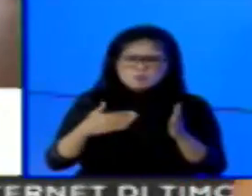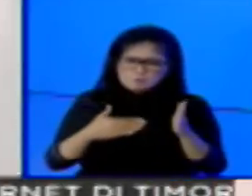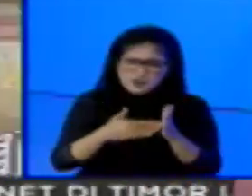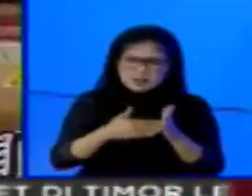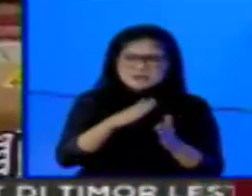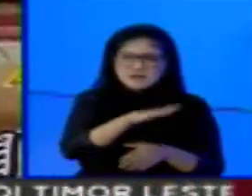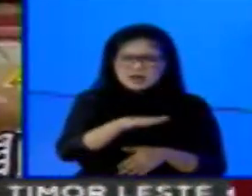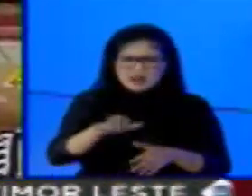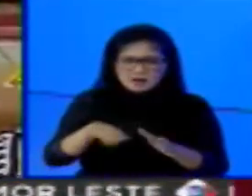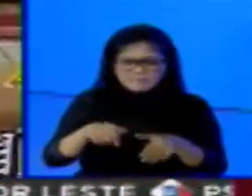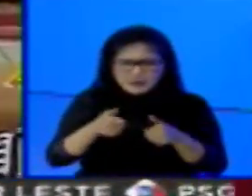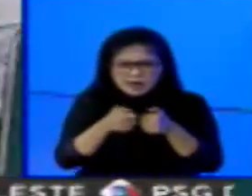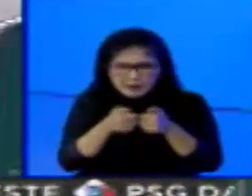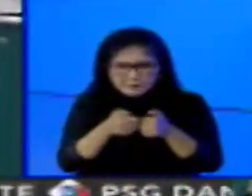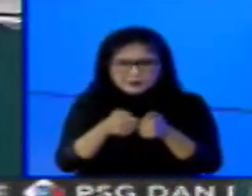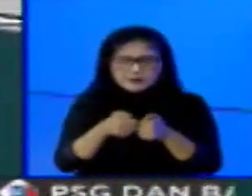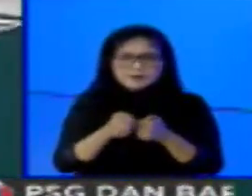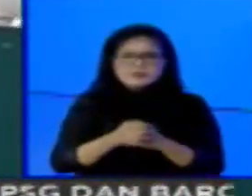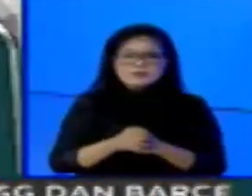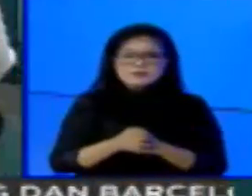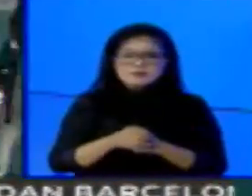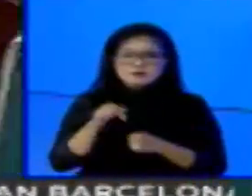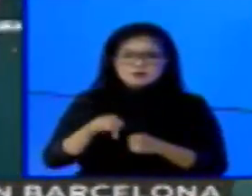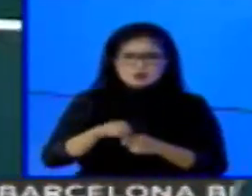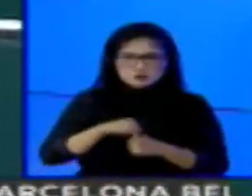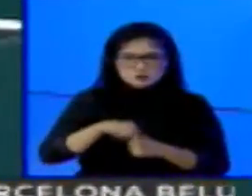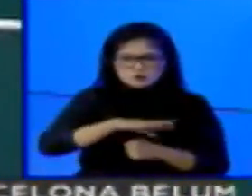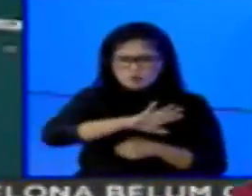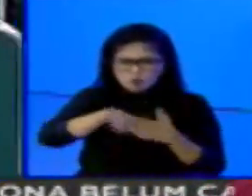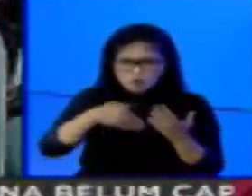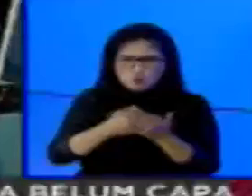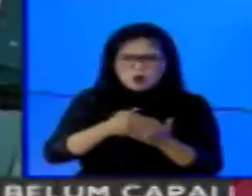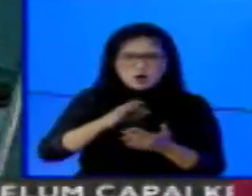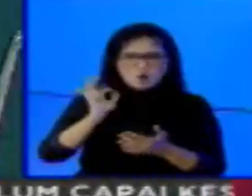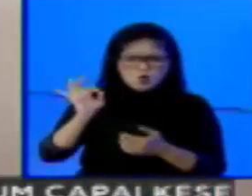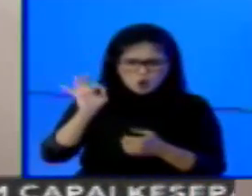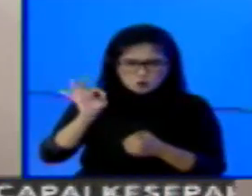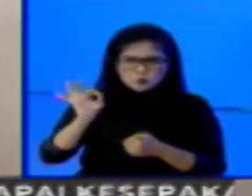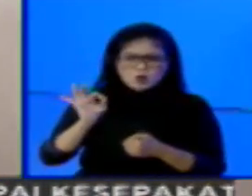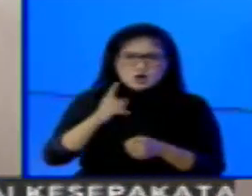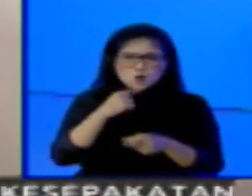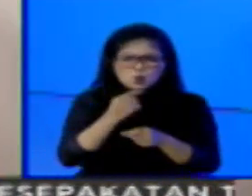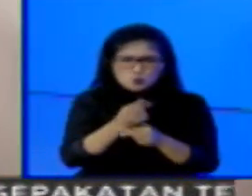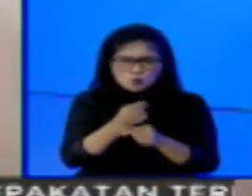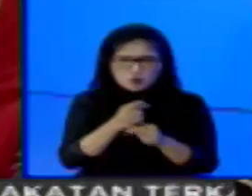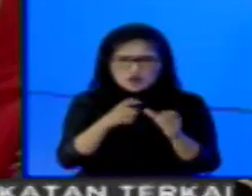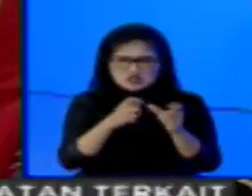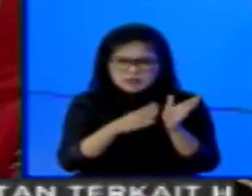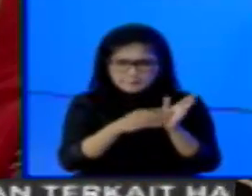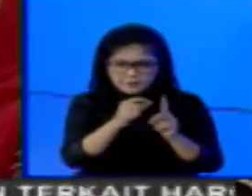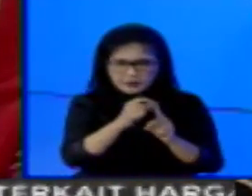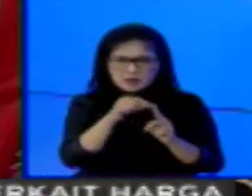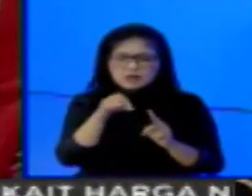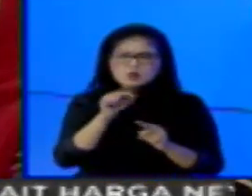gawai. Seminar Smartphone, Smart Parents yang digawangi Persatuan Orang Tua Murid dan Guru SMP Lab School Rawamangun hadir